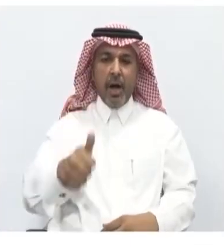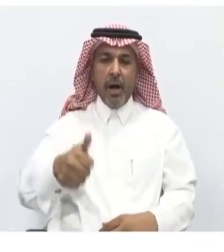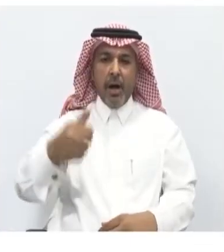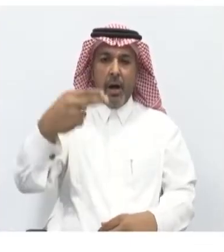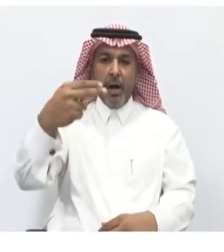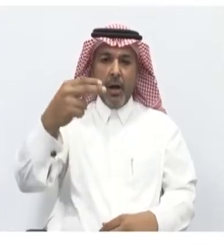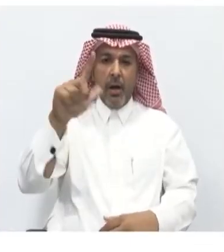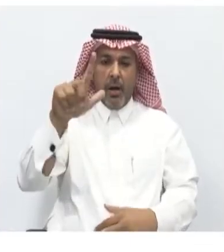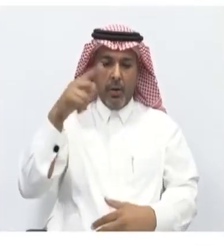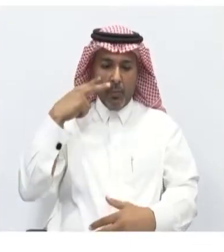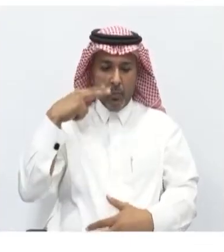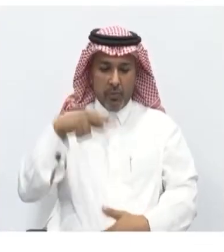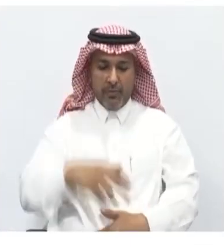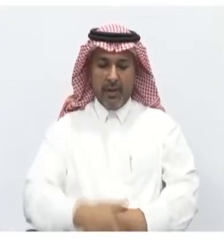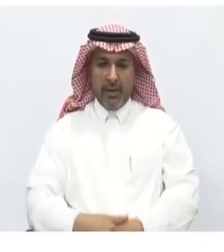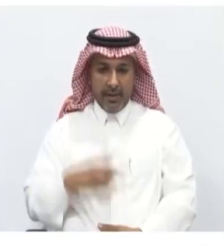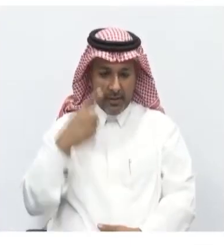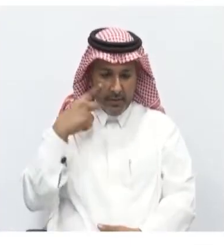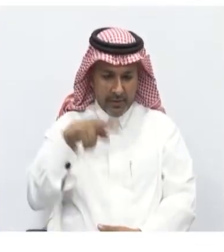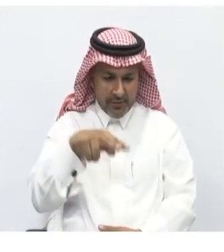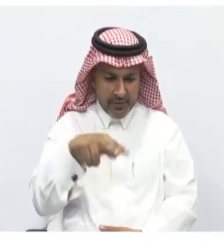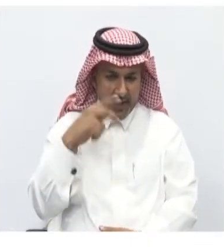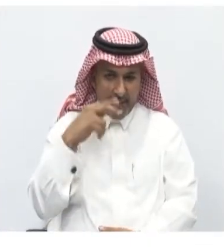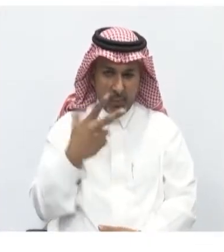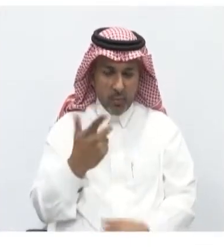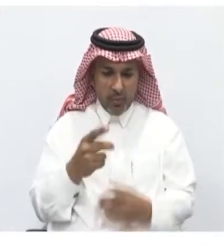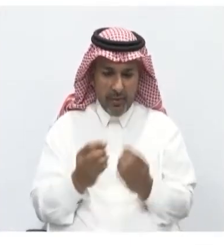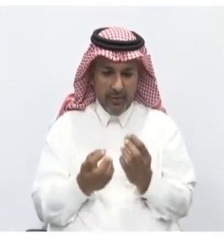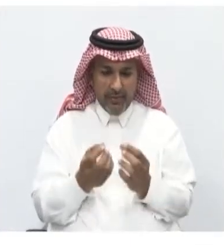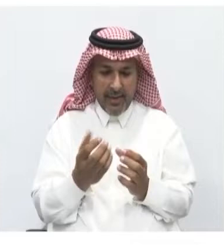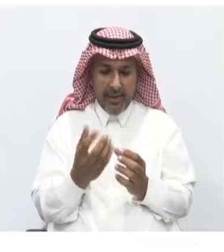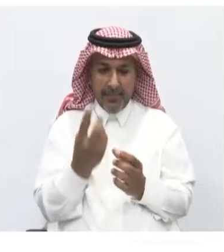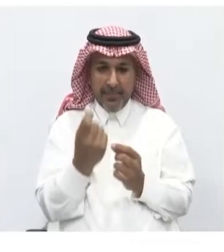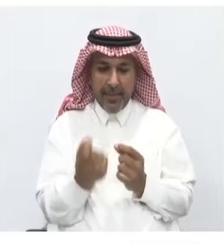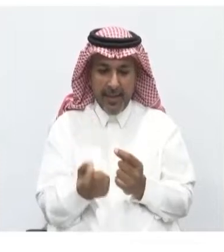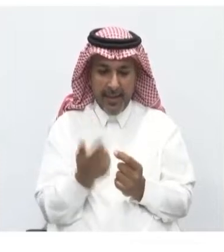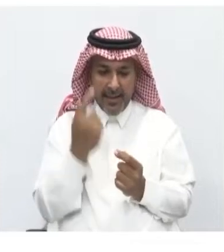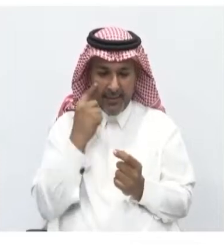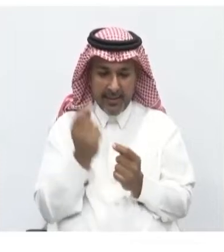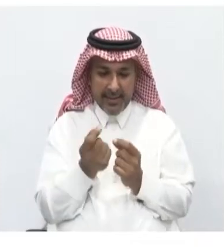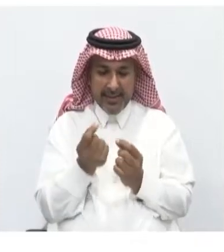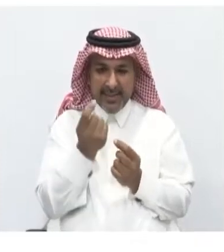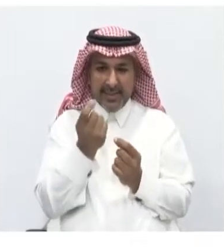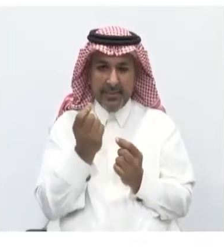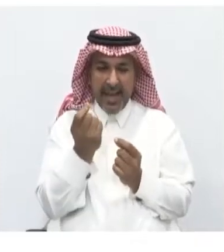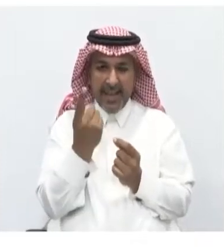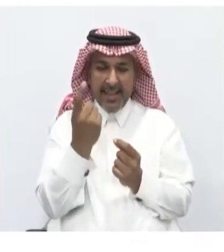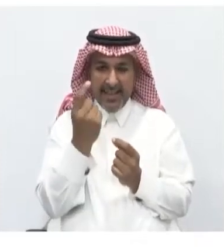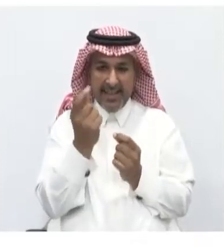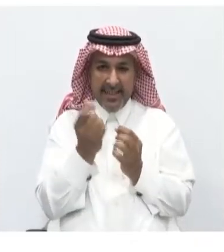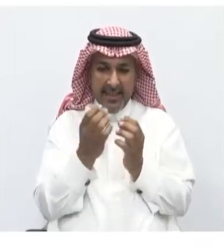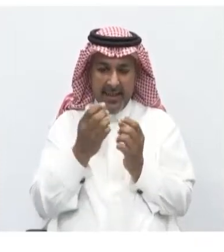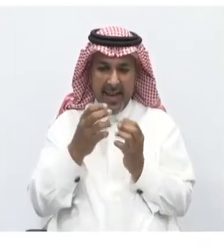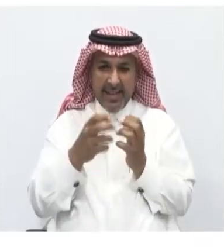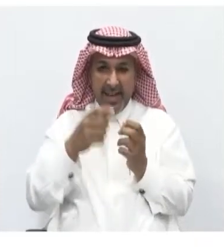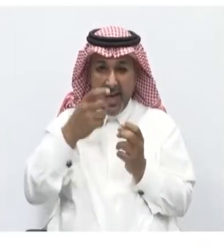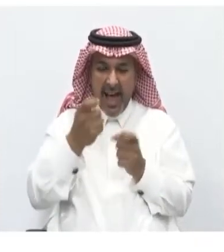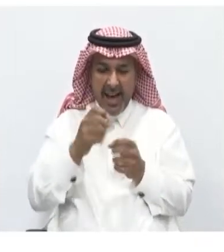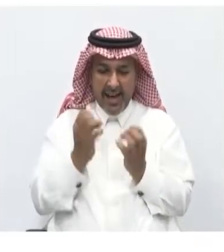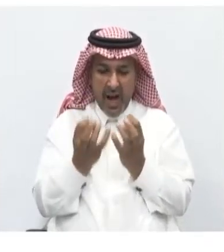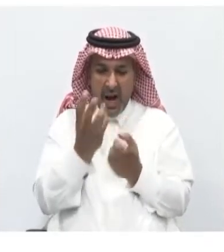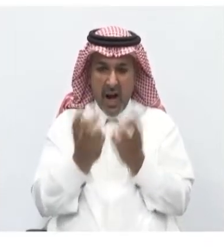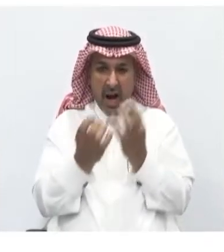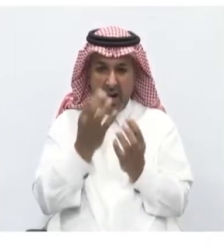لنشاهد الان هذا الفيديو لعلك شاهدت شمعه تحترق في يوم من الايام